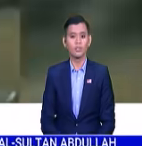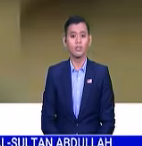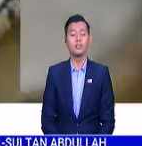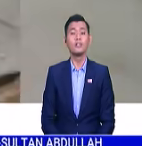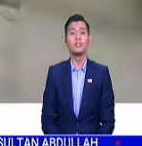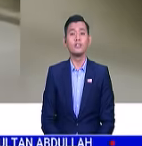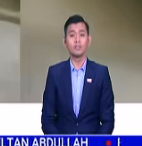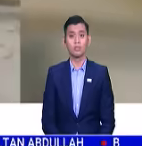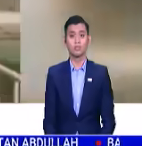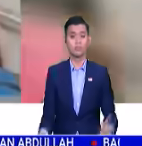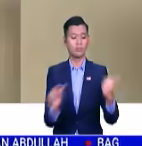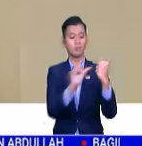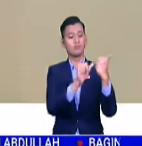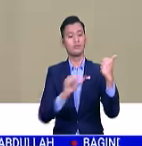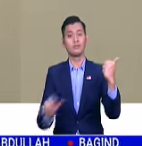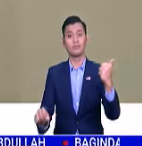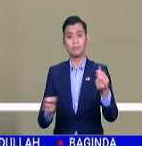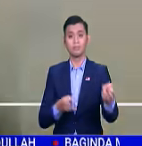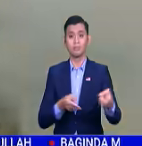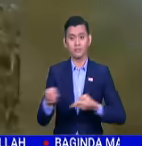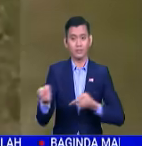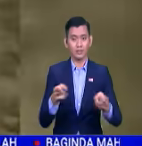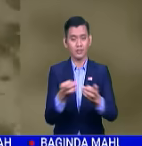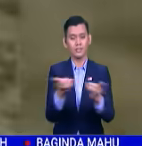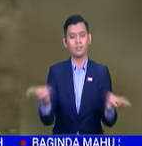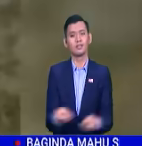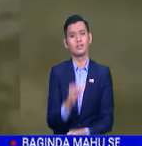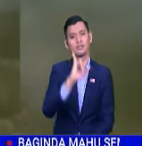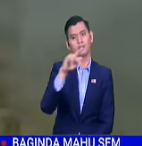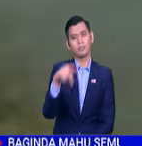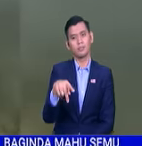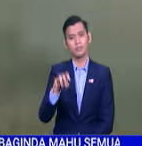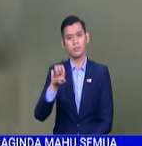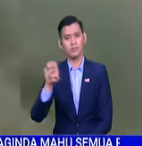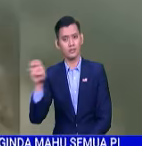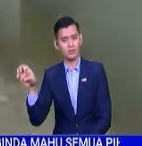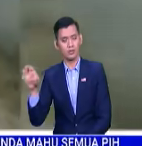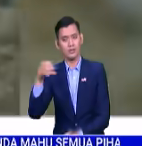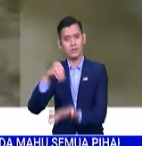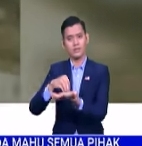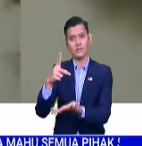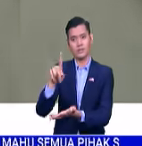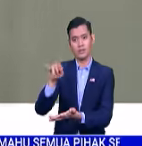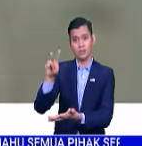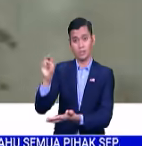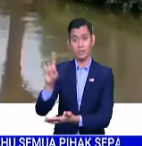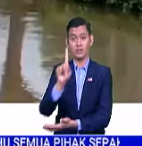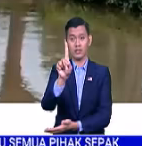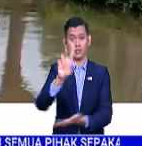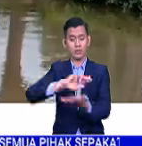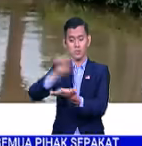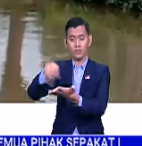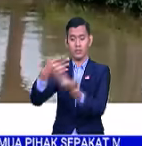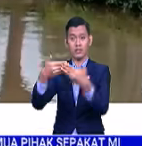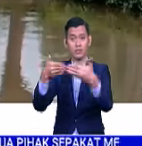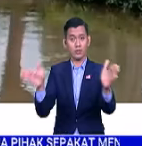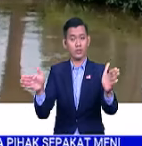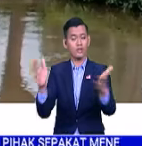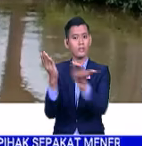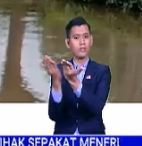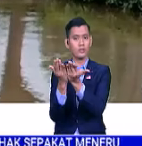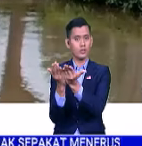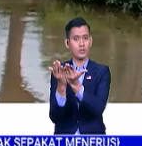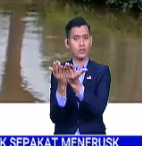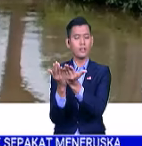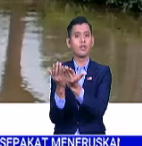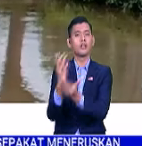Dalam pada itu, Jawatankuasa Pengurusan Bencana Daerah JPBD Kerian memaklumkan satu pusat pembinaan sementara dibuka di Sekolah Kebangsaan